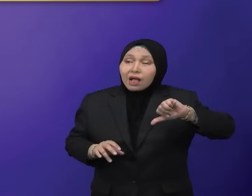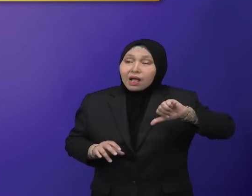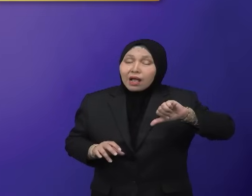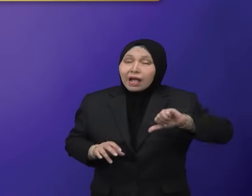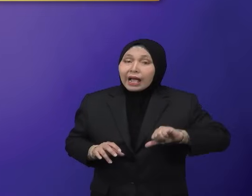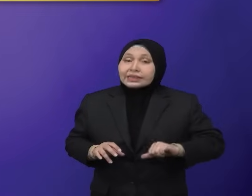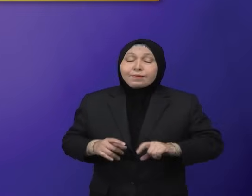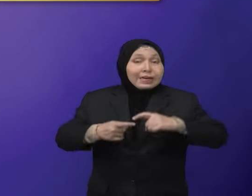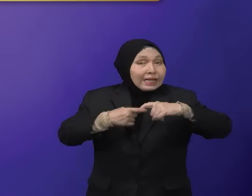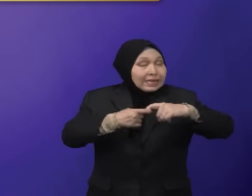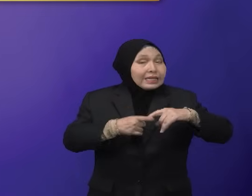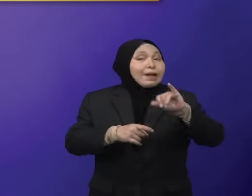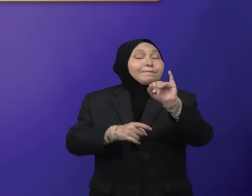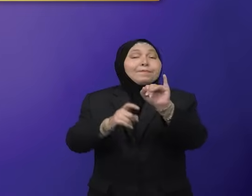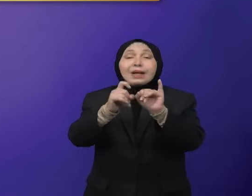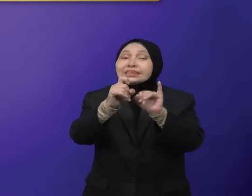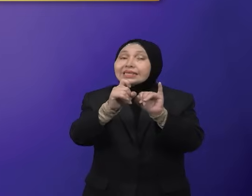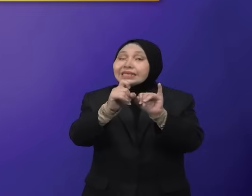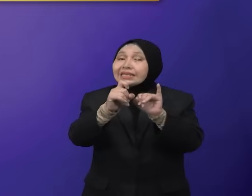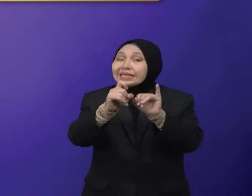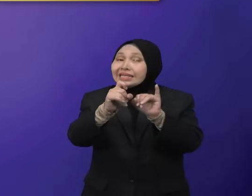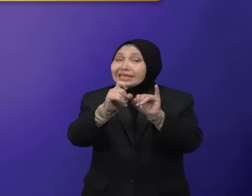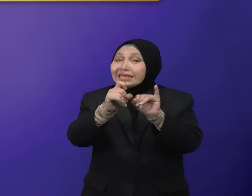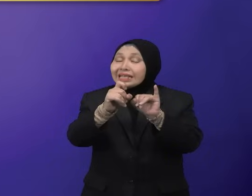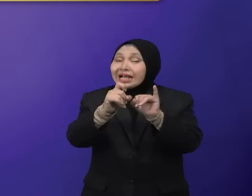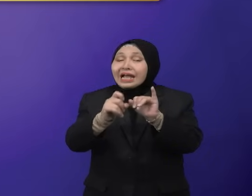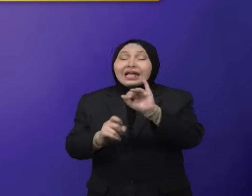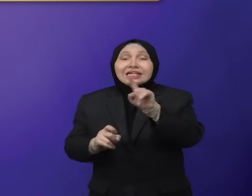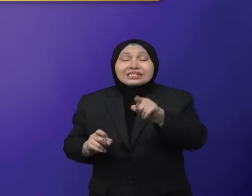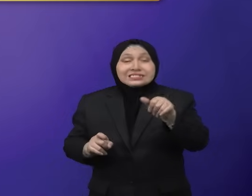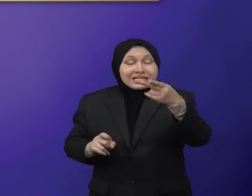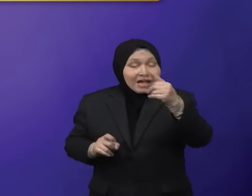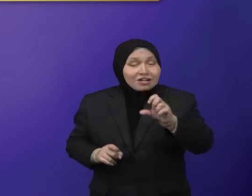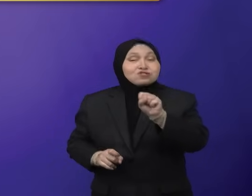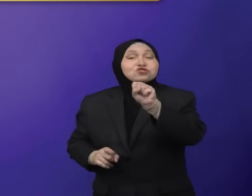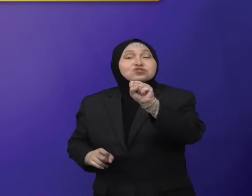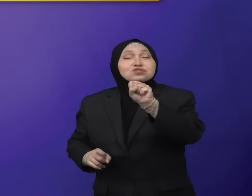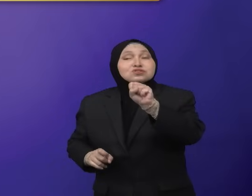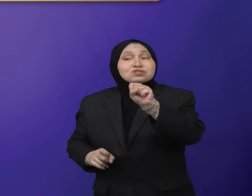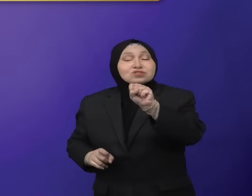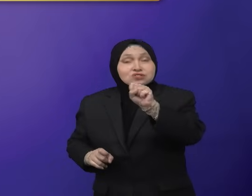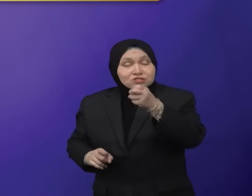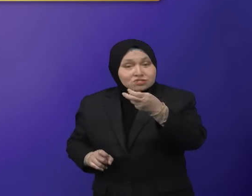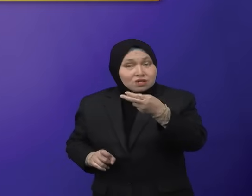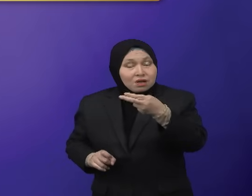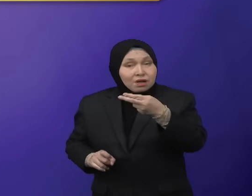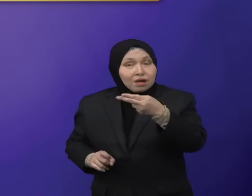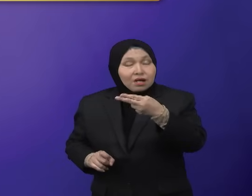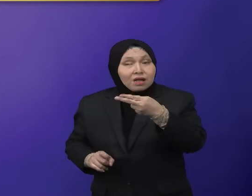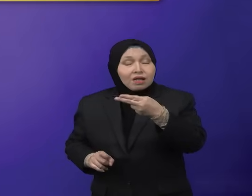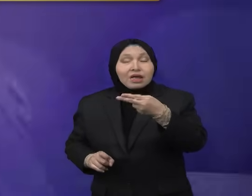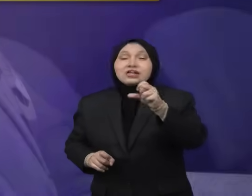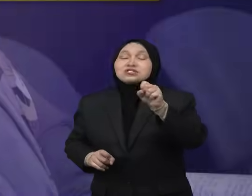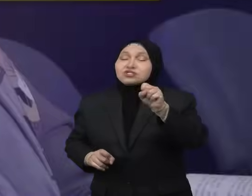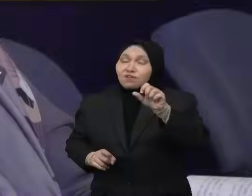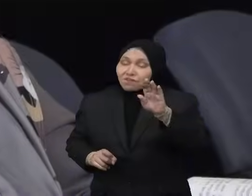Ha, ni berkaitan mim mati. Ha, izhar? Izhar? Anda izhar